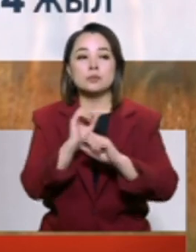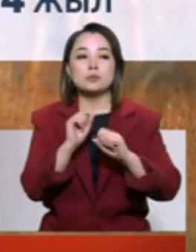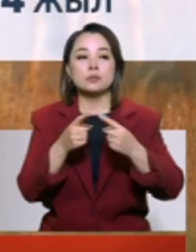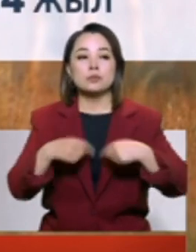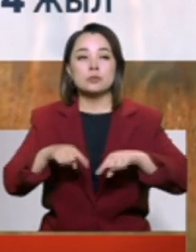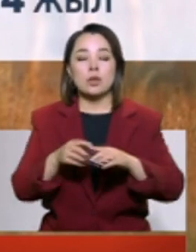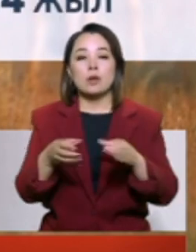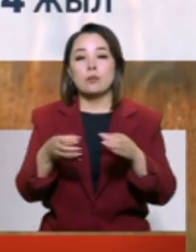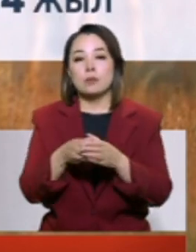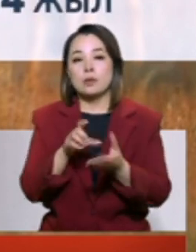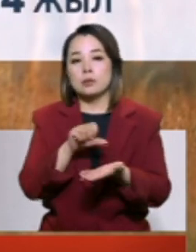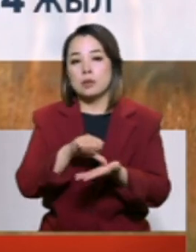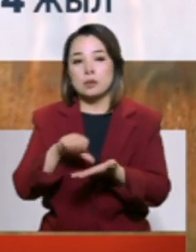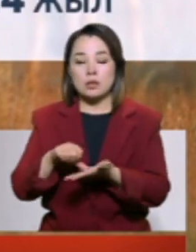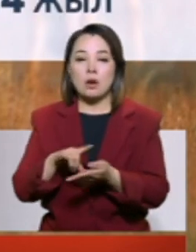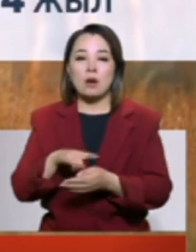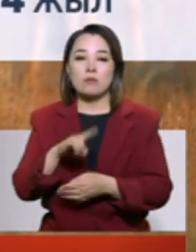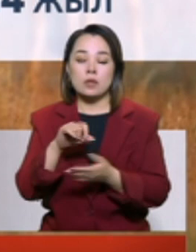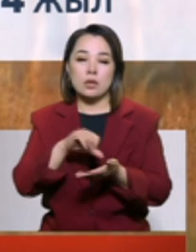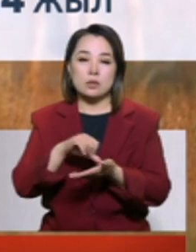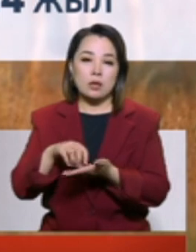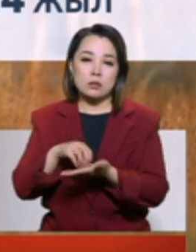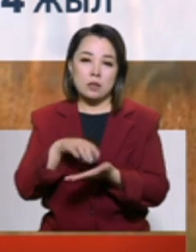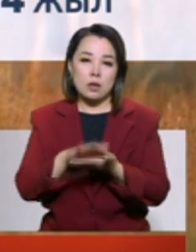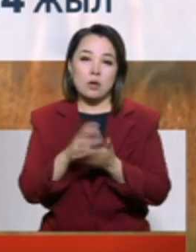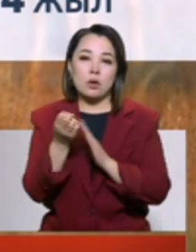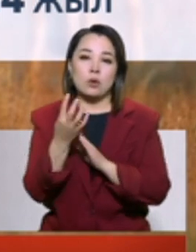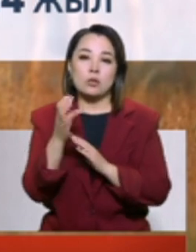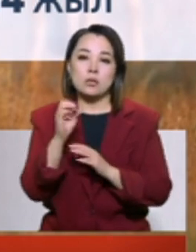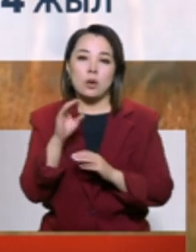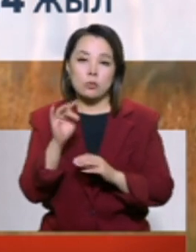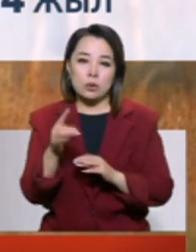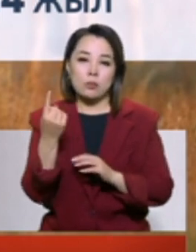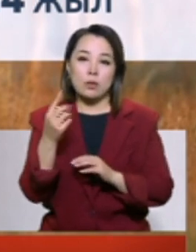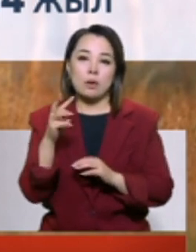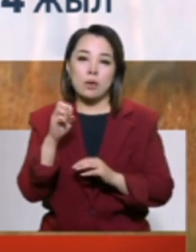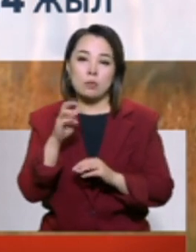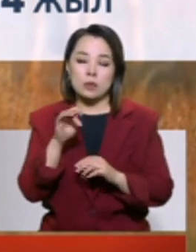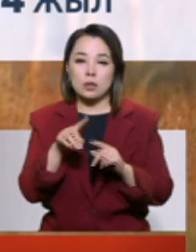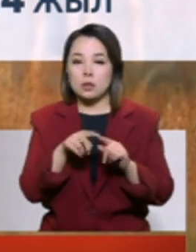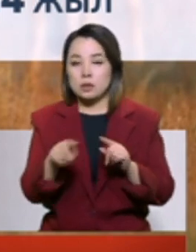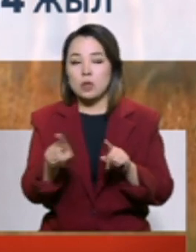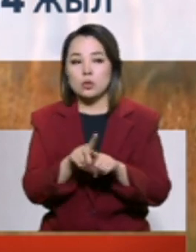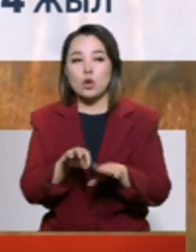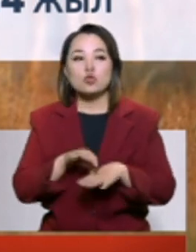қоғамдық бірлестігі авиациялық есепке алуды биыл 14 сәуір мен 1 мамыр аралығында жүргізген.